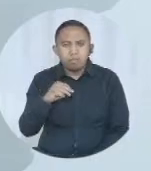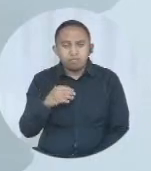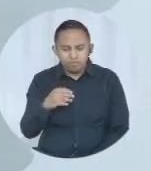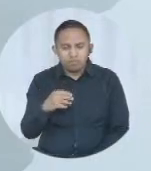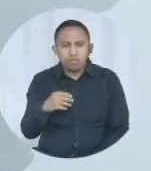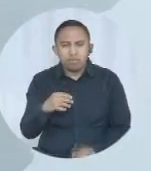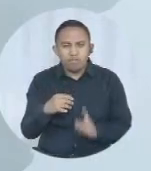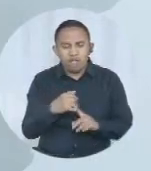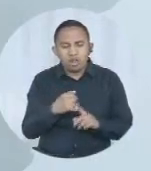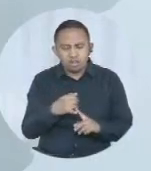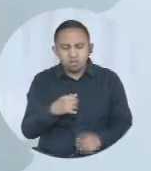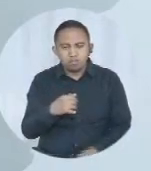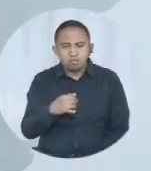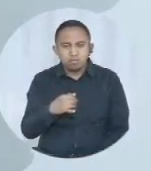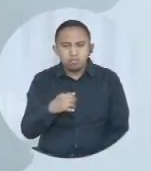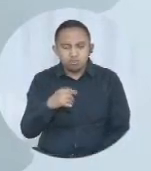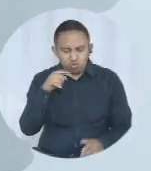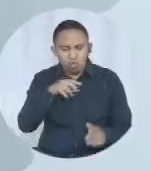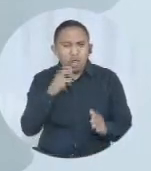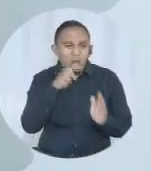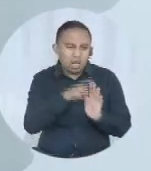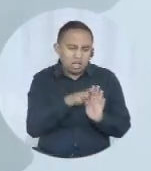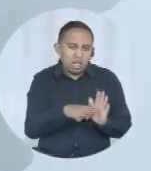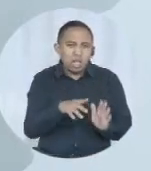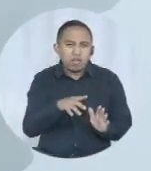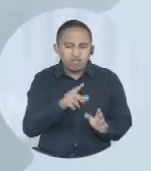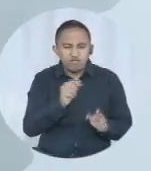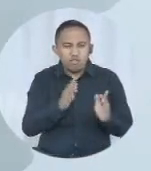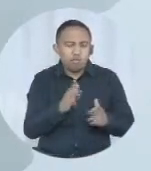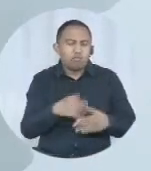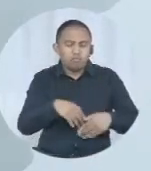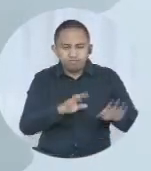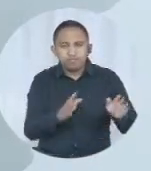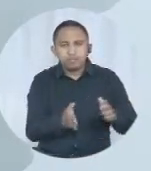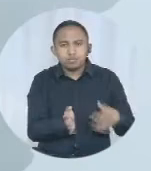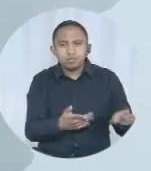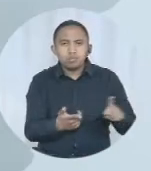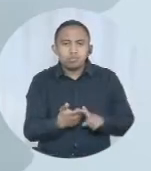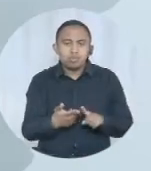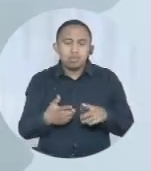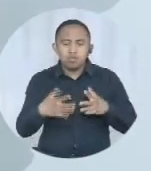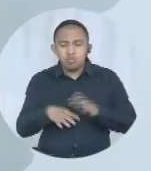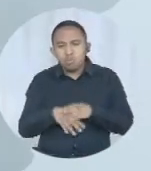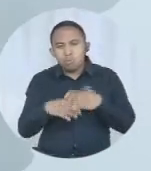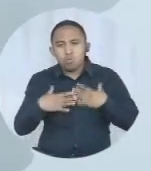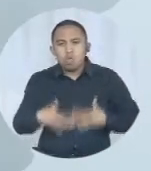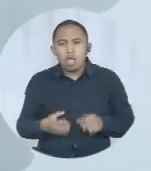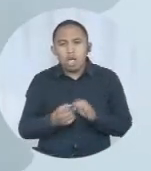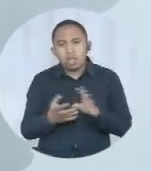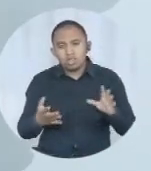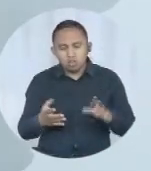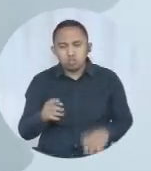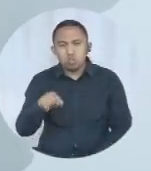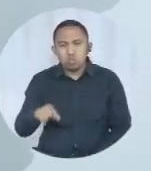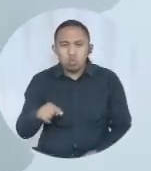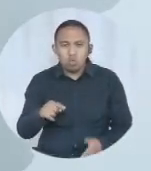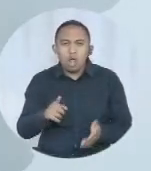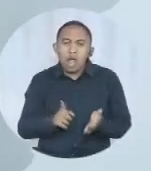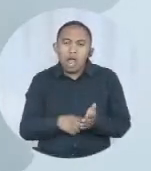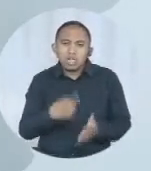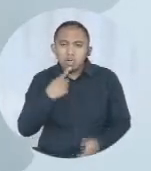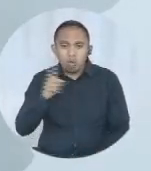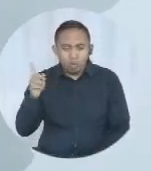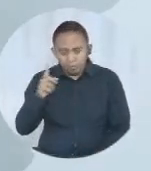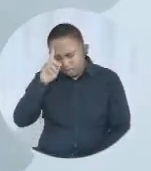me 2024 izany. Ankoatra izay teo amin'ny pejin'ny toekarena dia fantatra fa efa mandeha amin'izao fotoana izao ny andrana ny